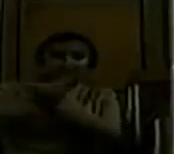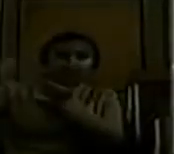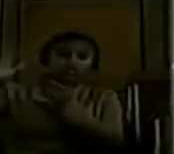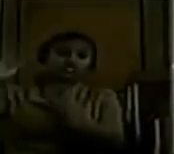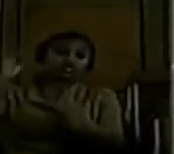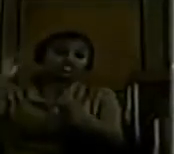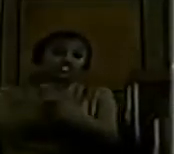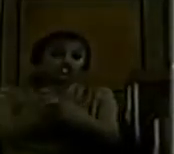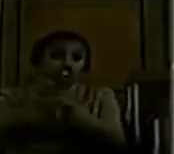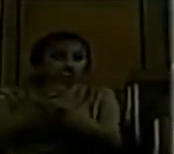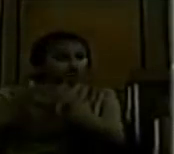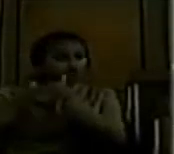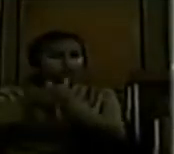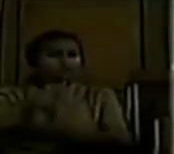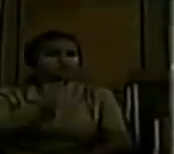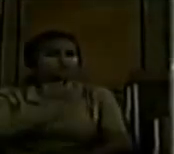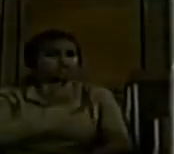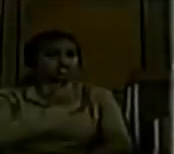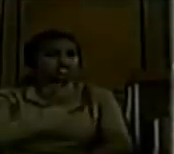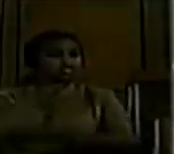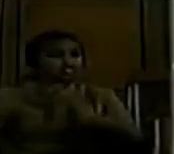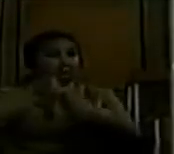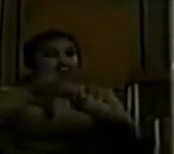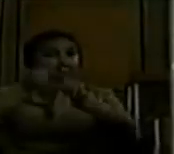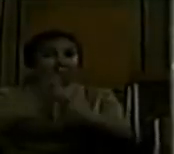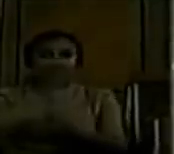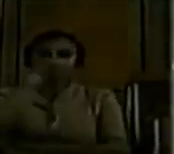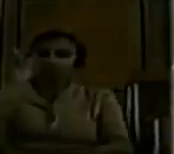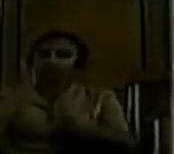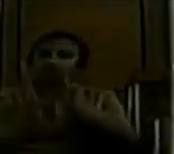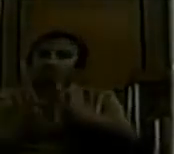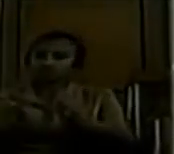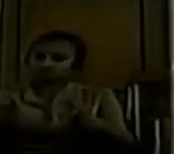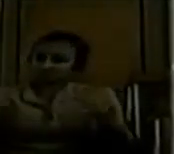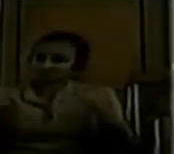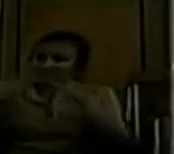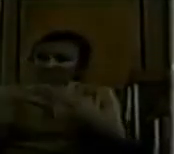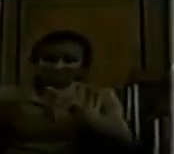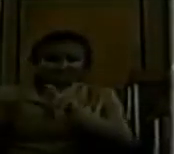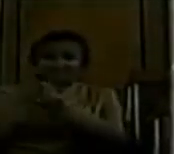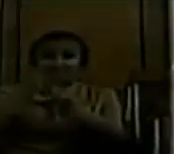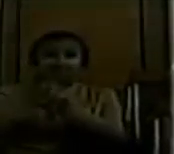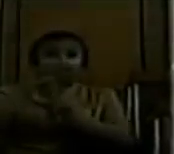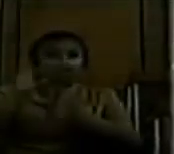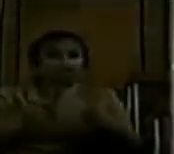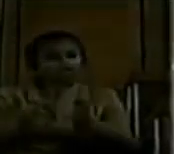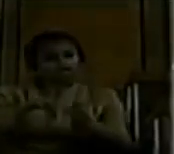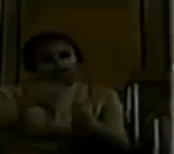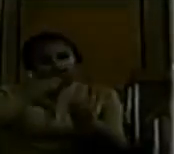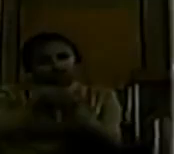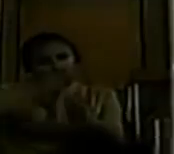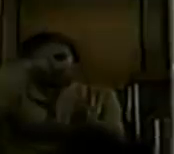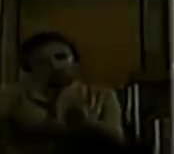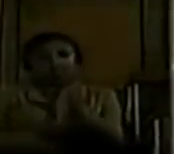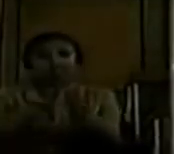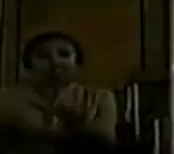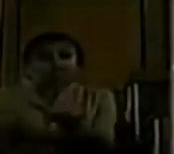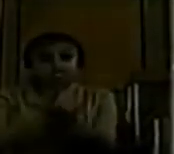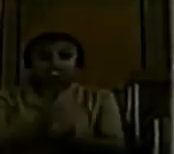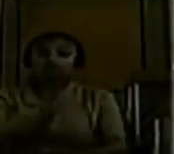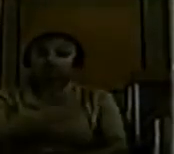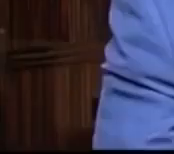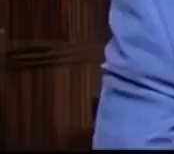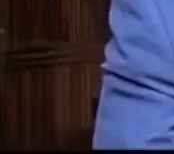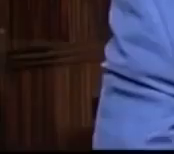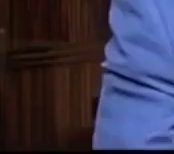ድርጅታቸውን በመምራት በጀግንነት የተፋለሙና ህዝቡን እንዲፋለም በማስተባበር አመርቂ ውጤት ያስመዘገቡ ጀግና